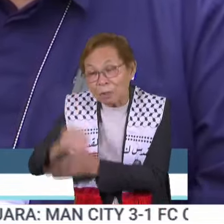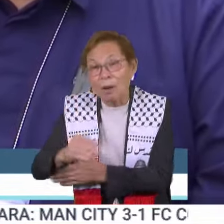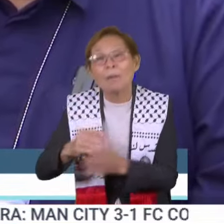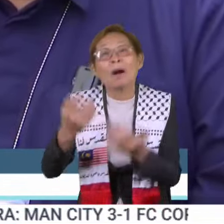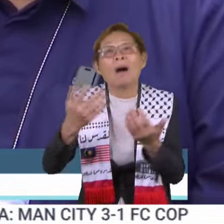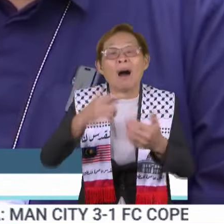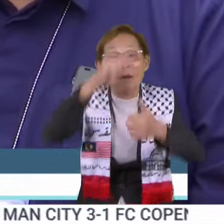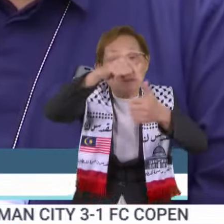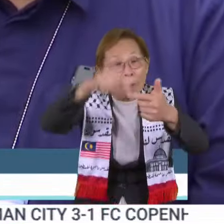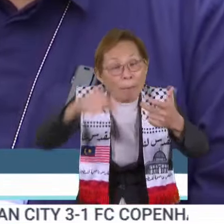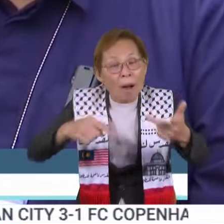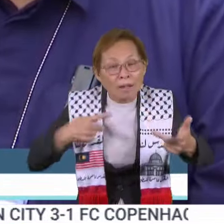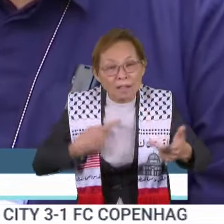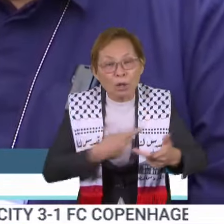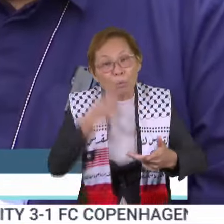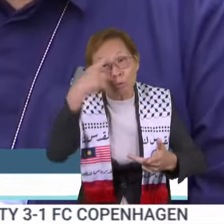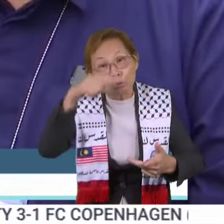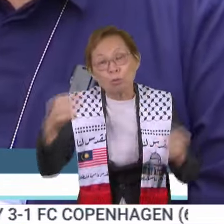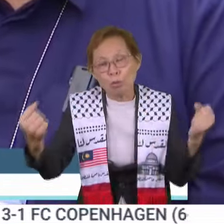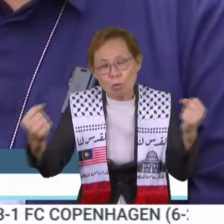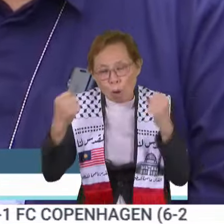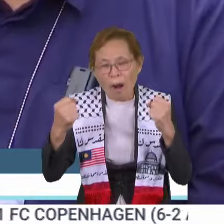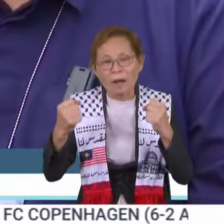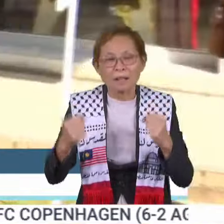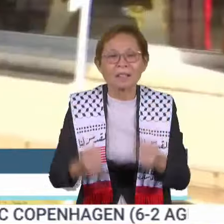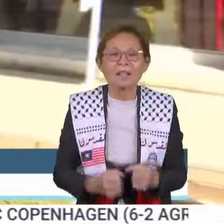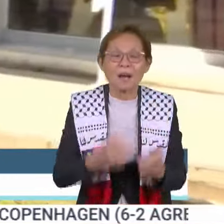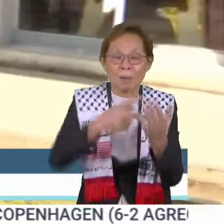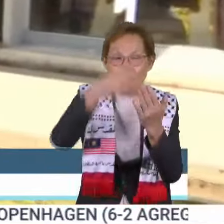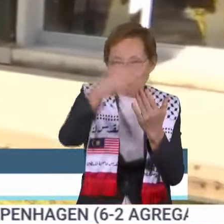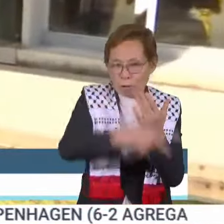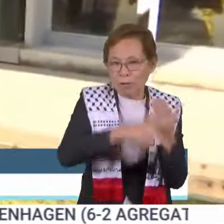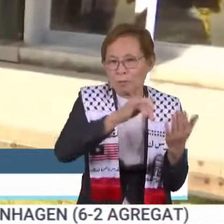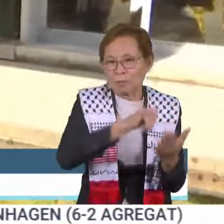lagi, nak memperkasakan lagi usaha itu.